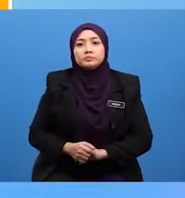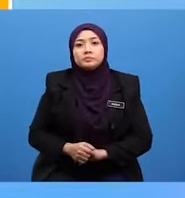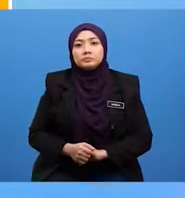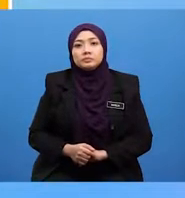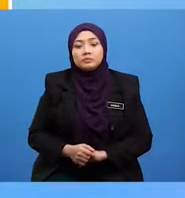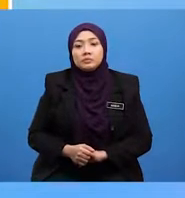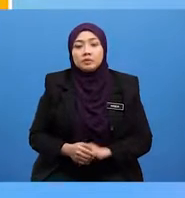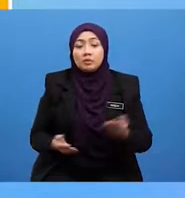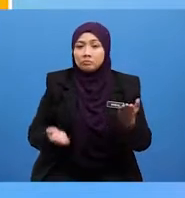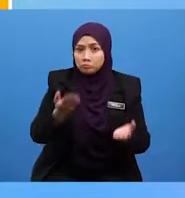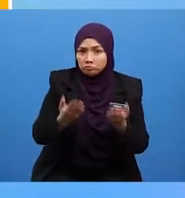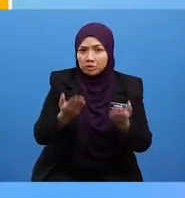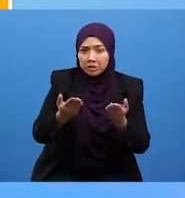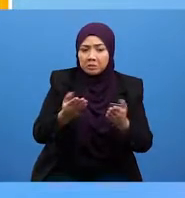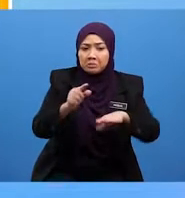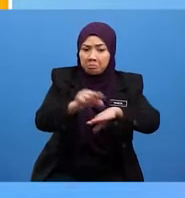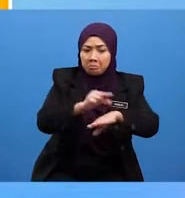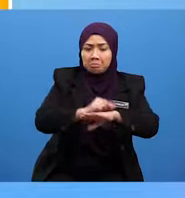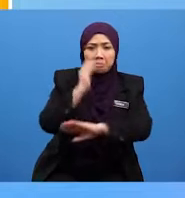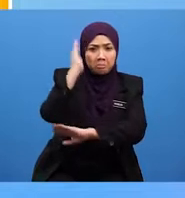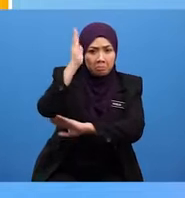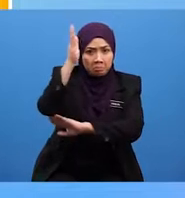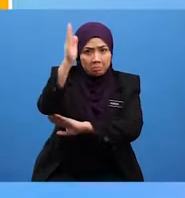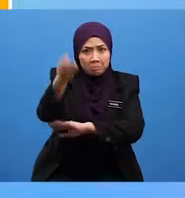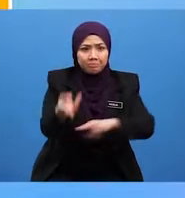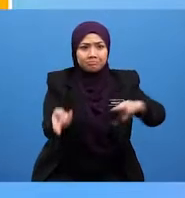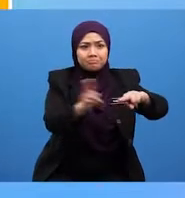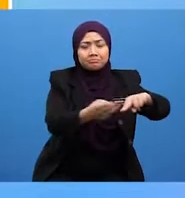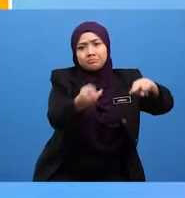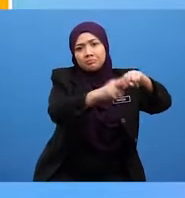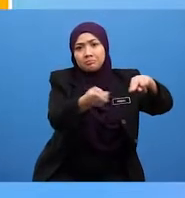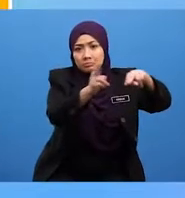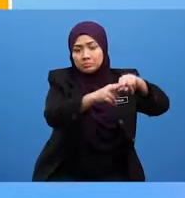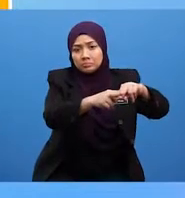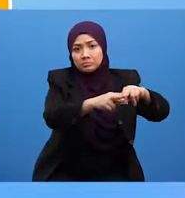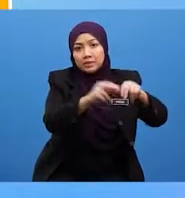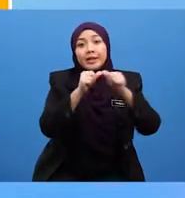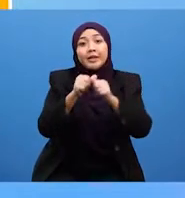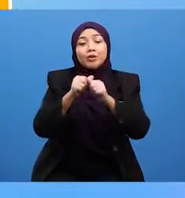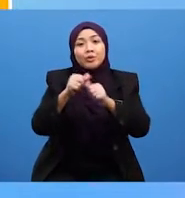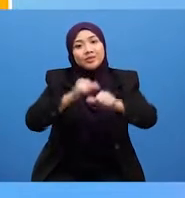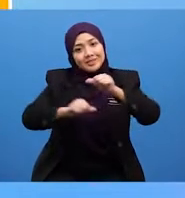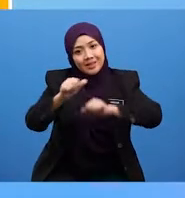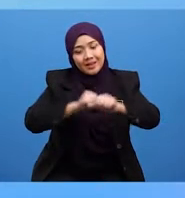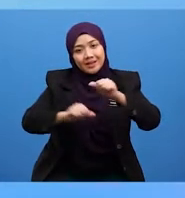akan terus meningkat seiring perkembangan sains dan